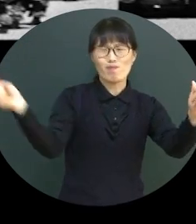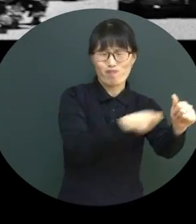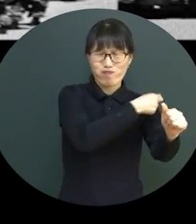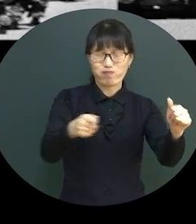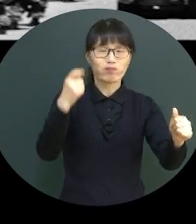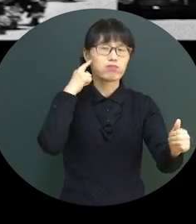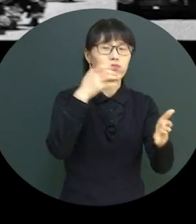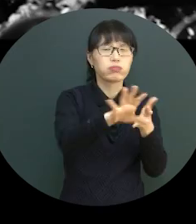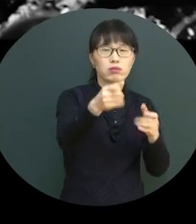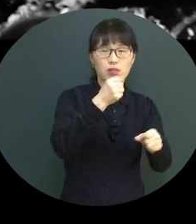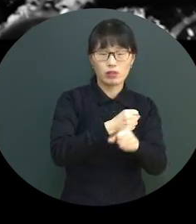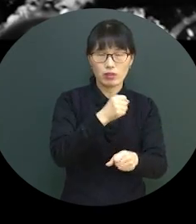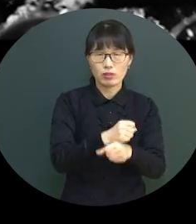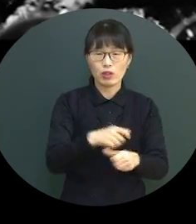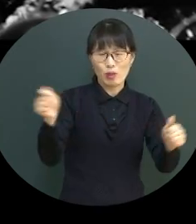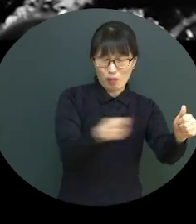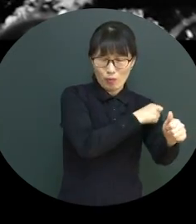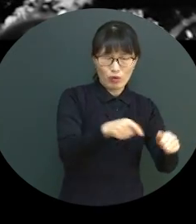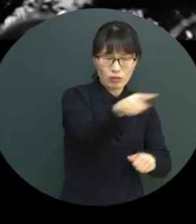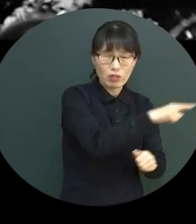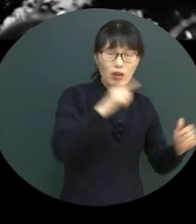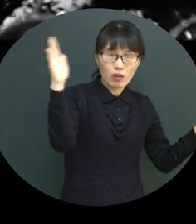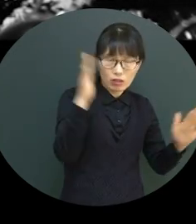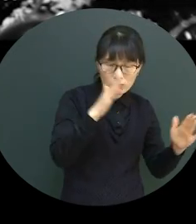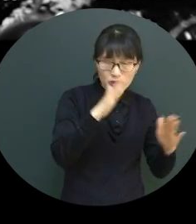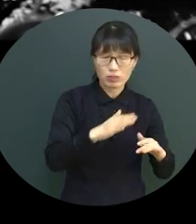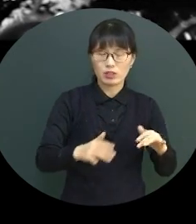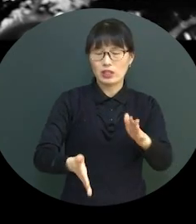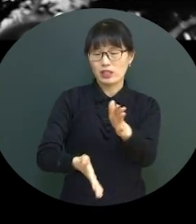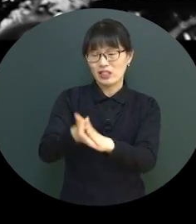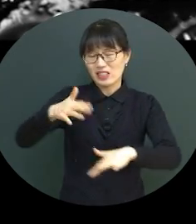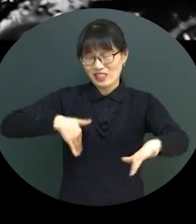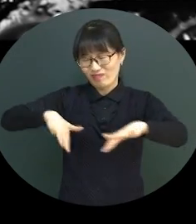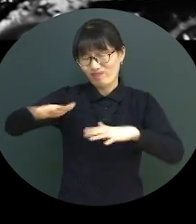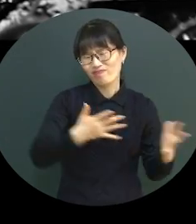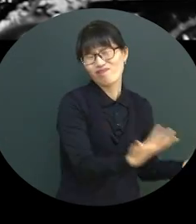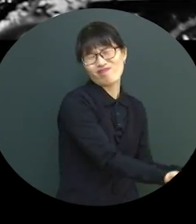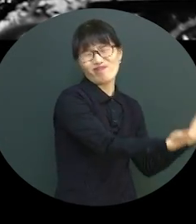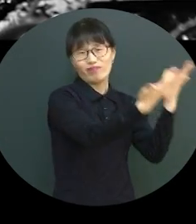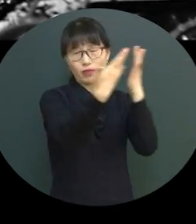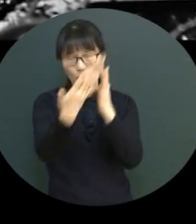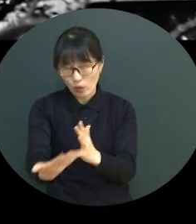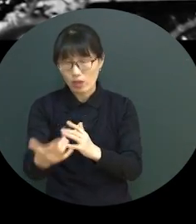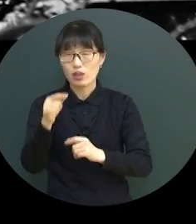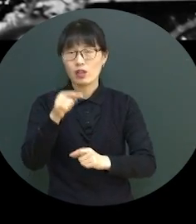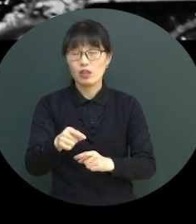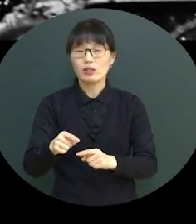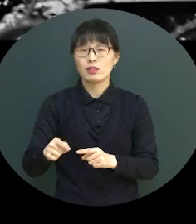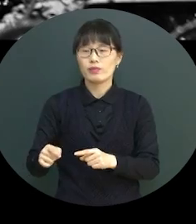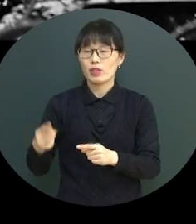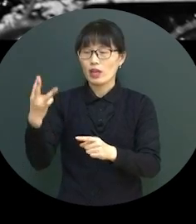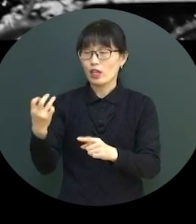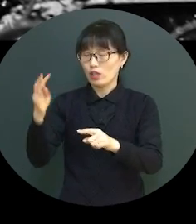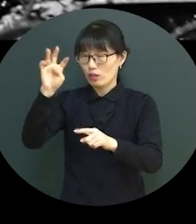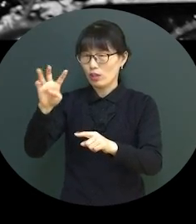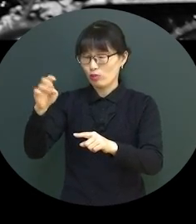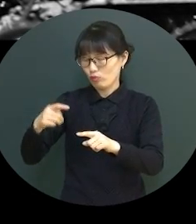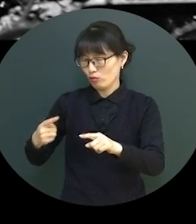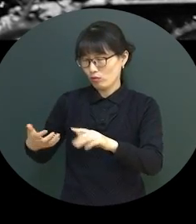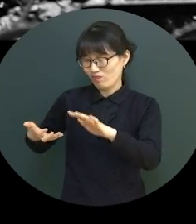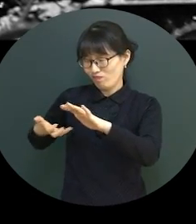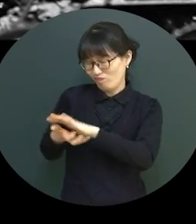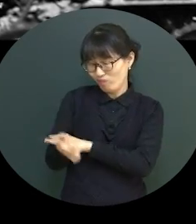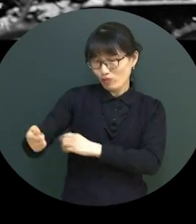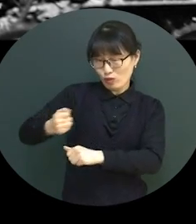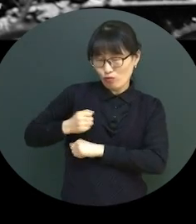폭행하였으며 폭행당한 학생들은 금남로로 진출하여 계엄군의 진주 사실을 광주 시민들에게